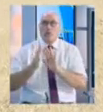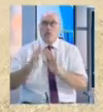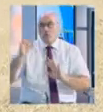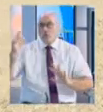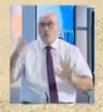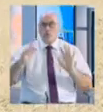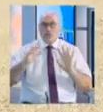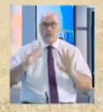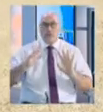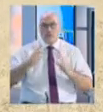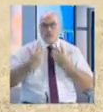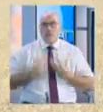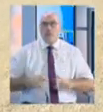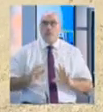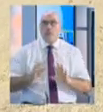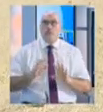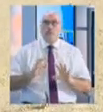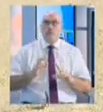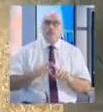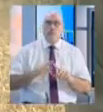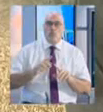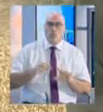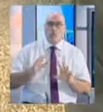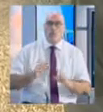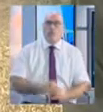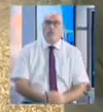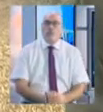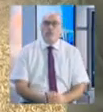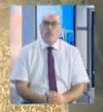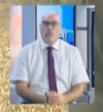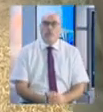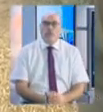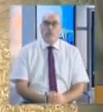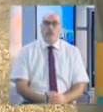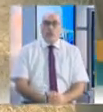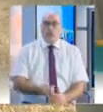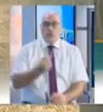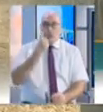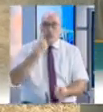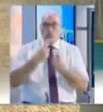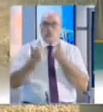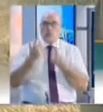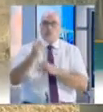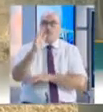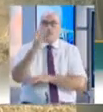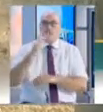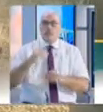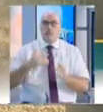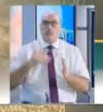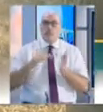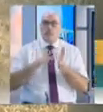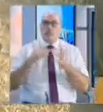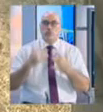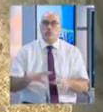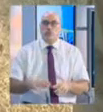كانوا عبارة عن حراسة. نحن الآن متواجدين على مستوى بلدية الزارورية، حيث تم اتخاذ جميع